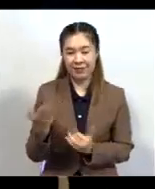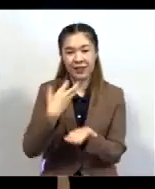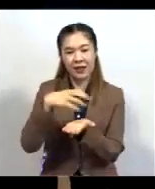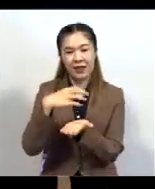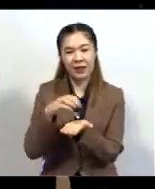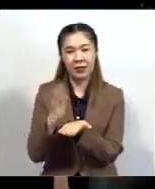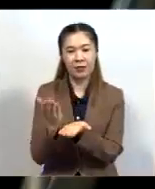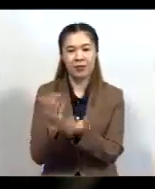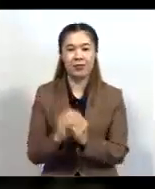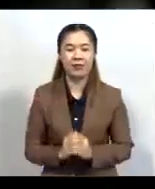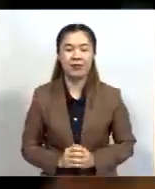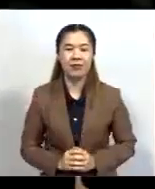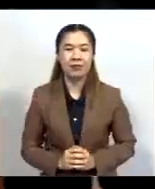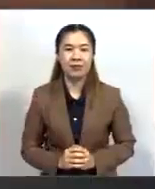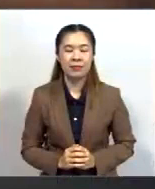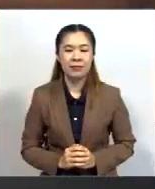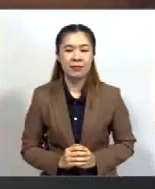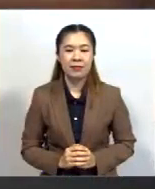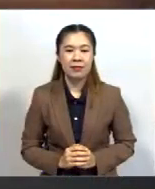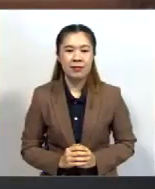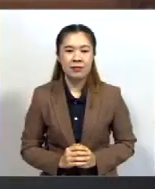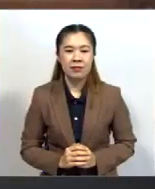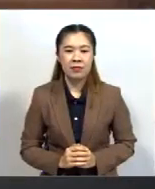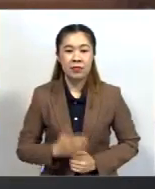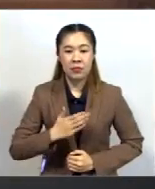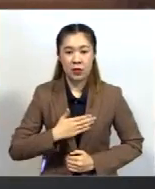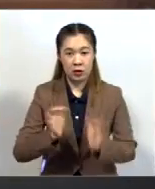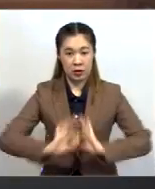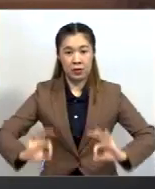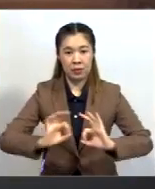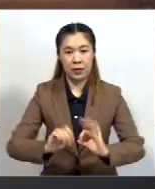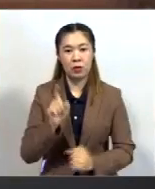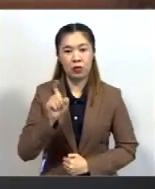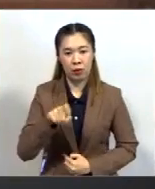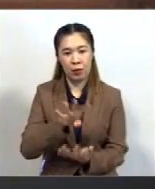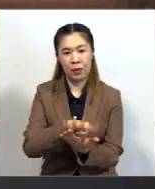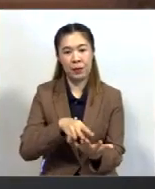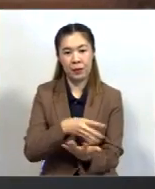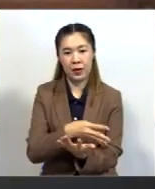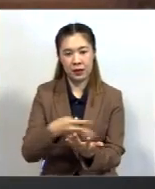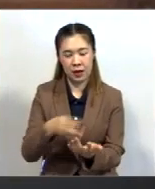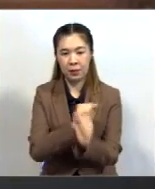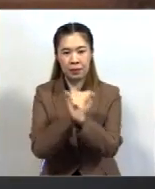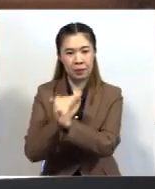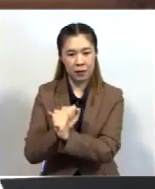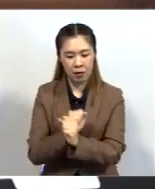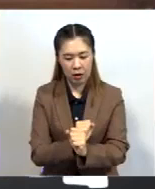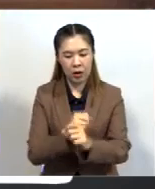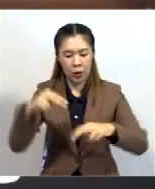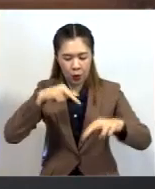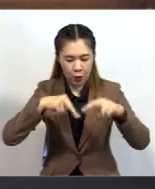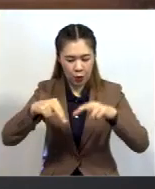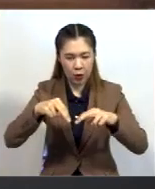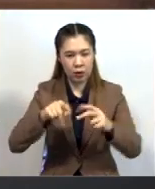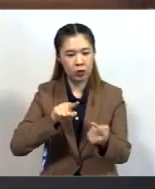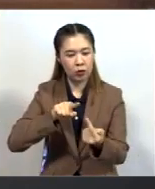มนตรีกันค่ะ เราก็จำเป็นต้องใช้ทั้งมาตรการในเรื่องการป้องกันการควบคุมการแพร่กระจ